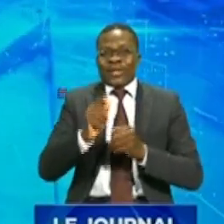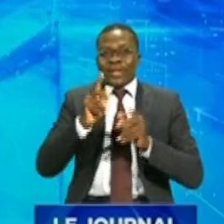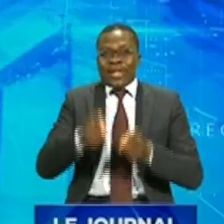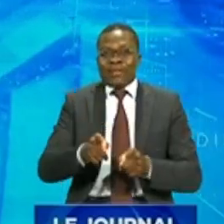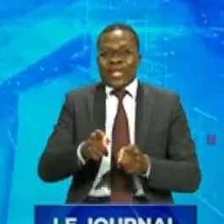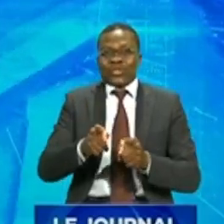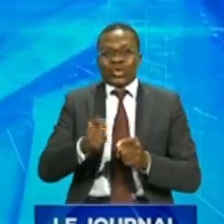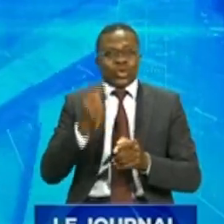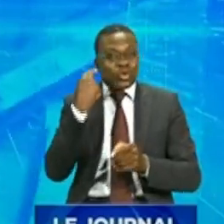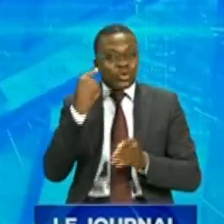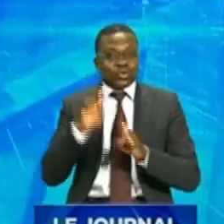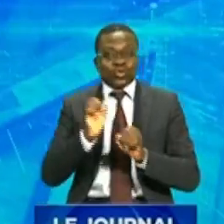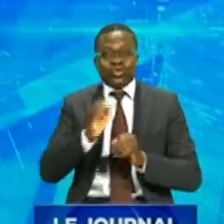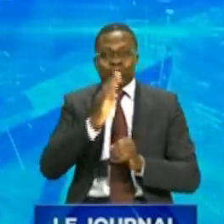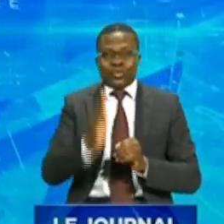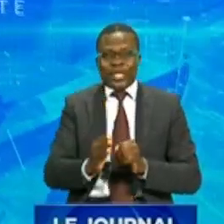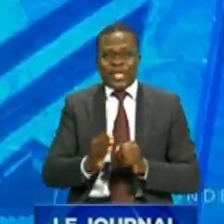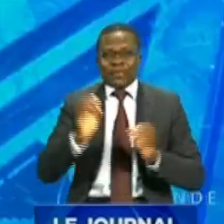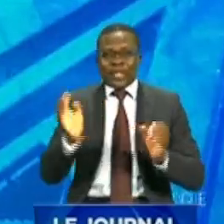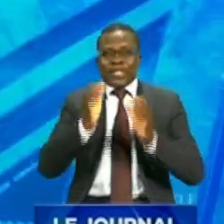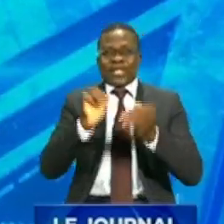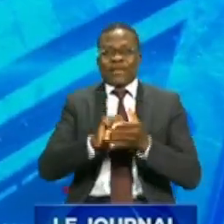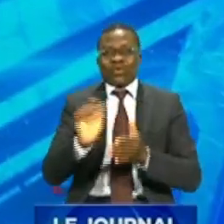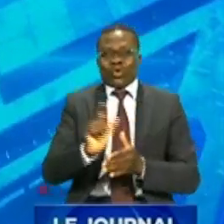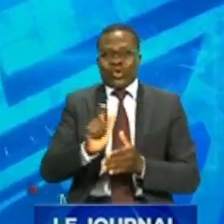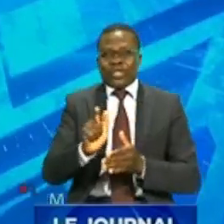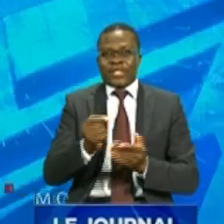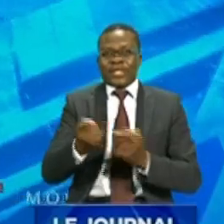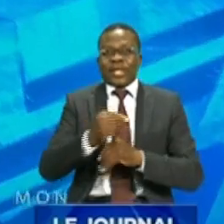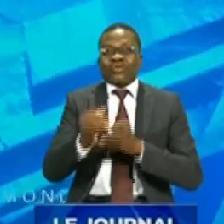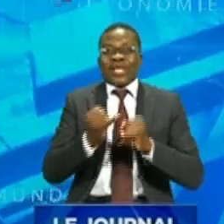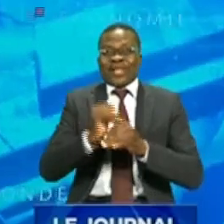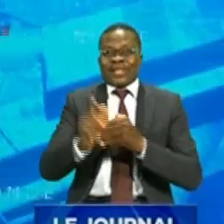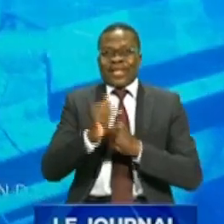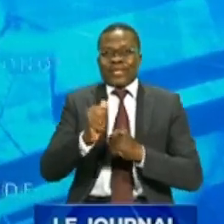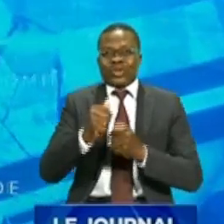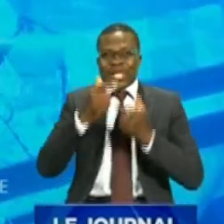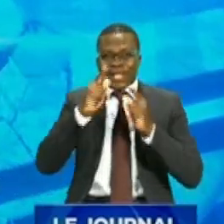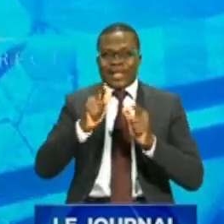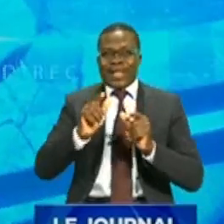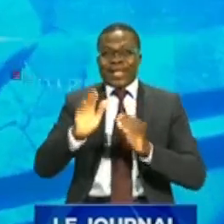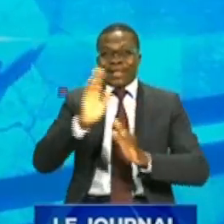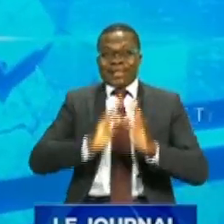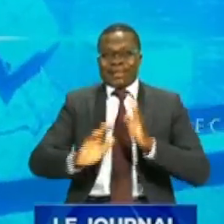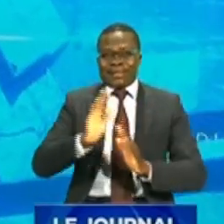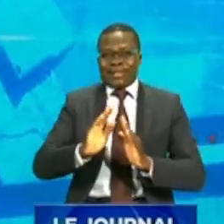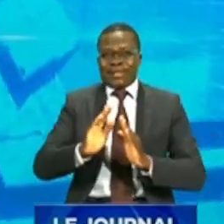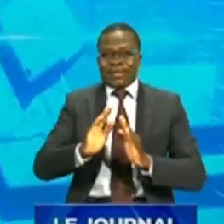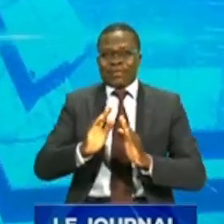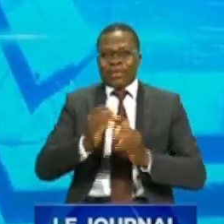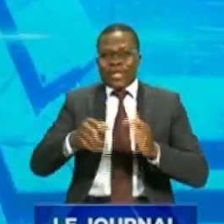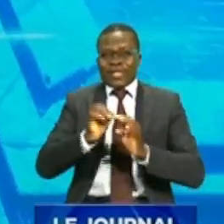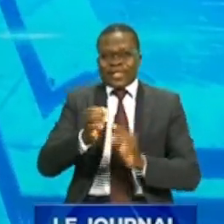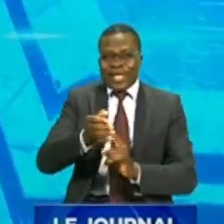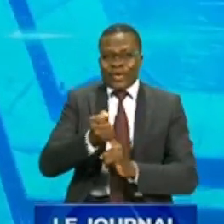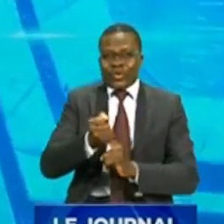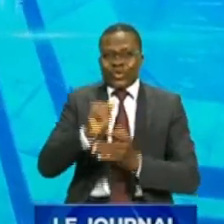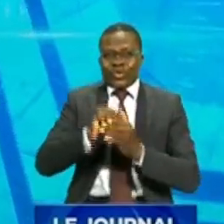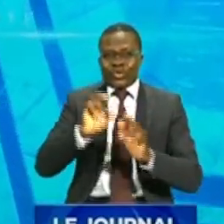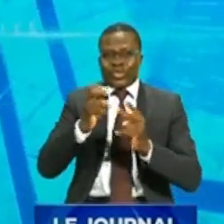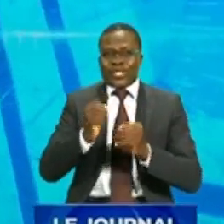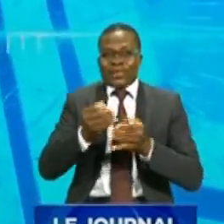personnes malentendantes du Bénin célèbrent ce lundi la Journée internationale des langues de signes. L'essentiel à retenir du thème